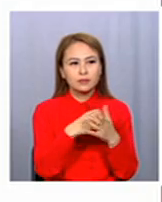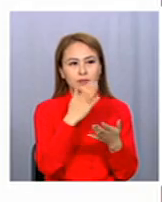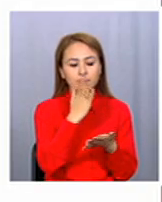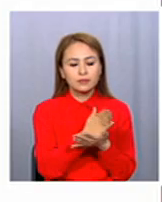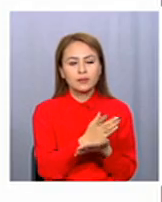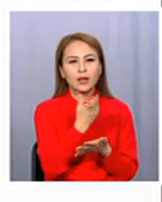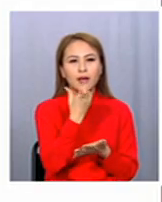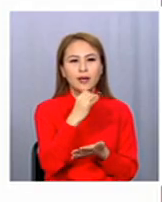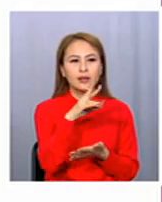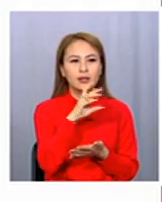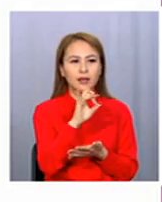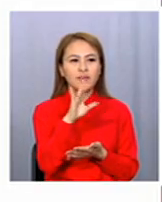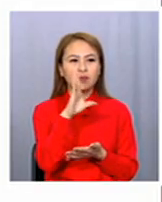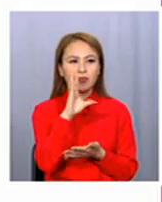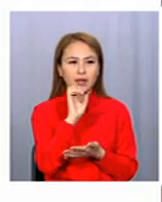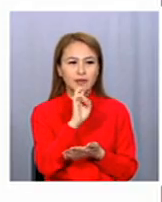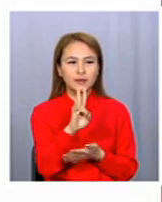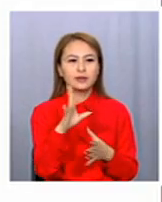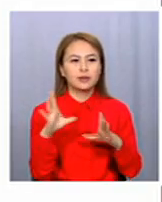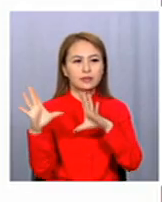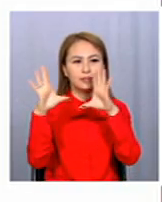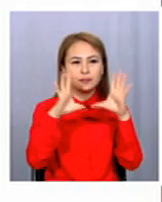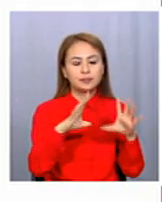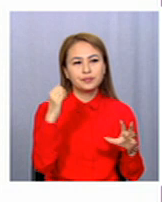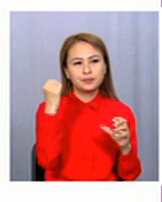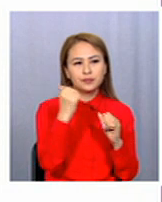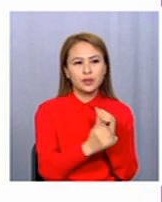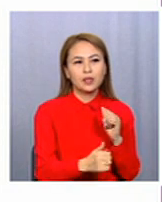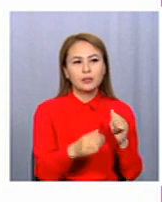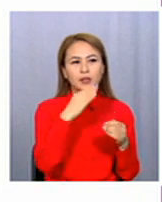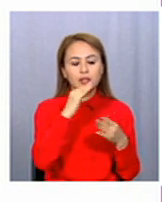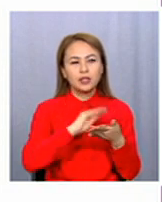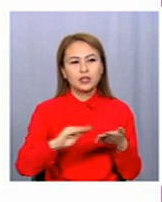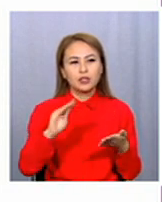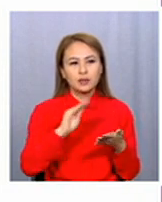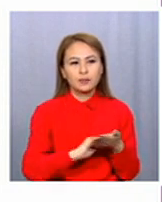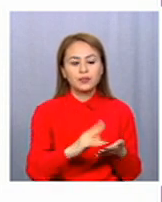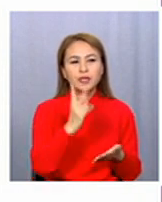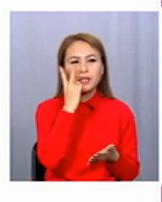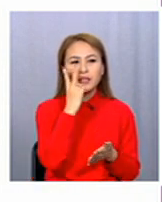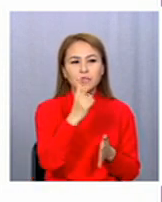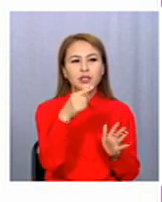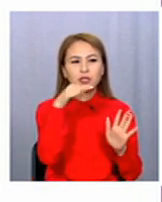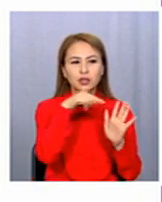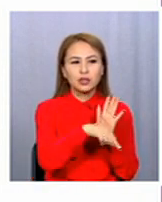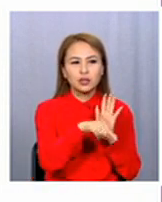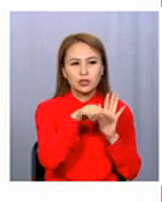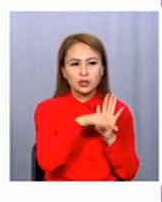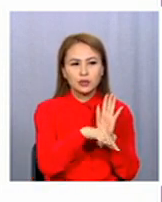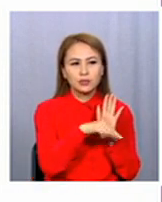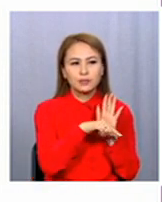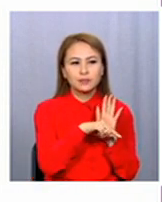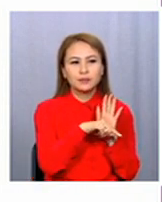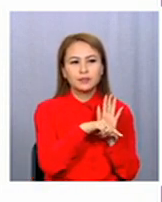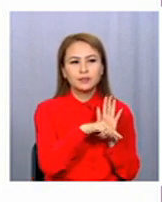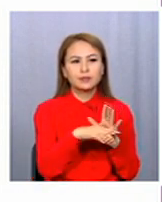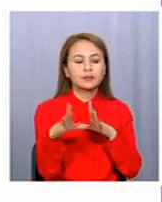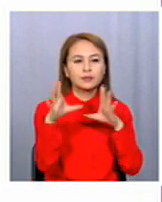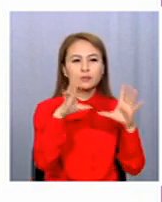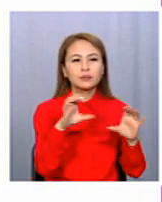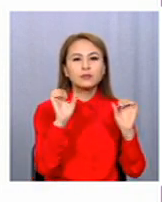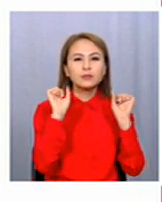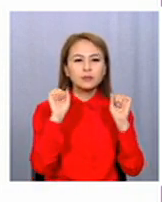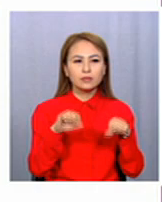құрыңдар. Эйлер Вен диаграммасына әрбір жиынның элементтерін жазыңдар. Екі ішкі жиын құруға бола